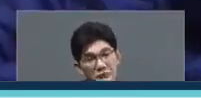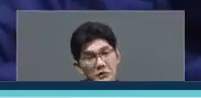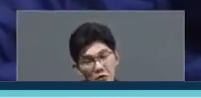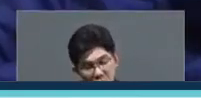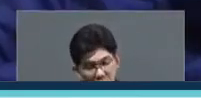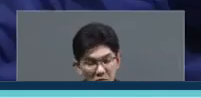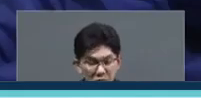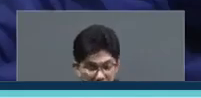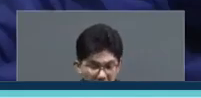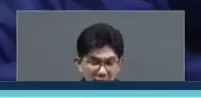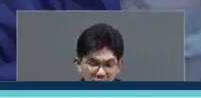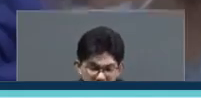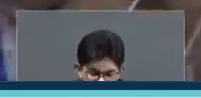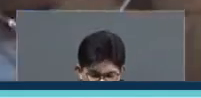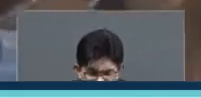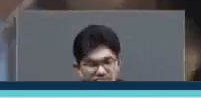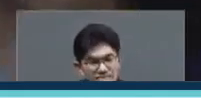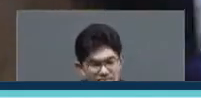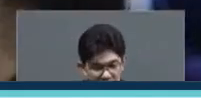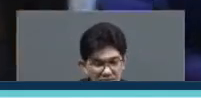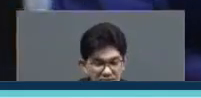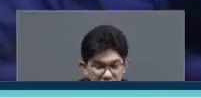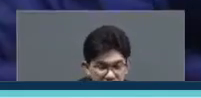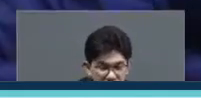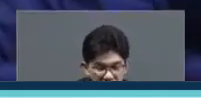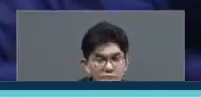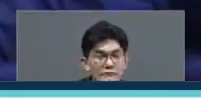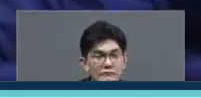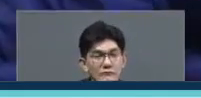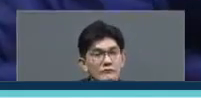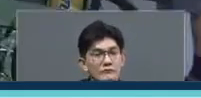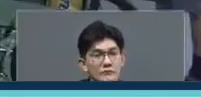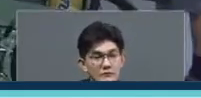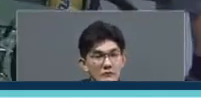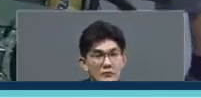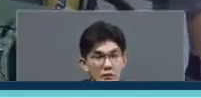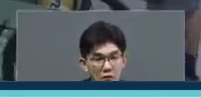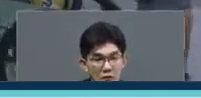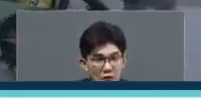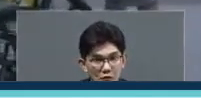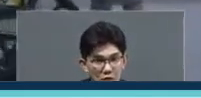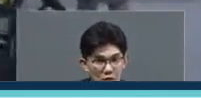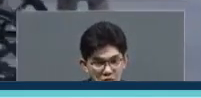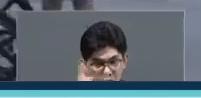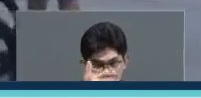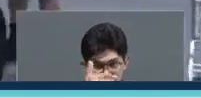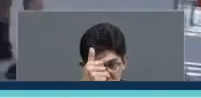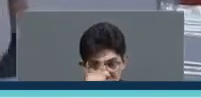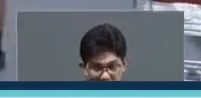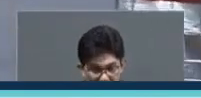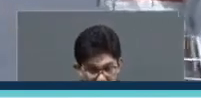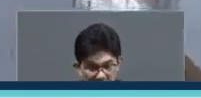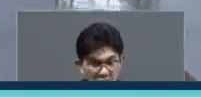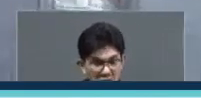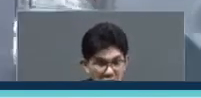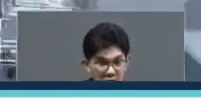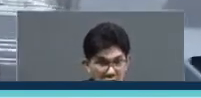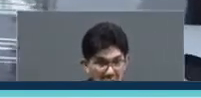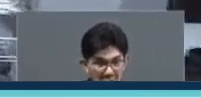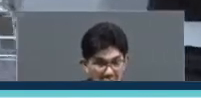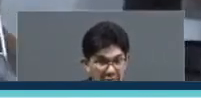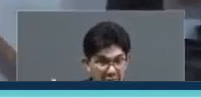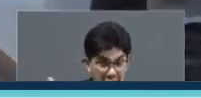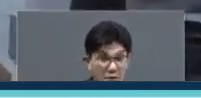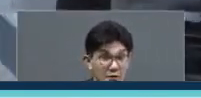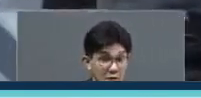ที่มีชื่อเสียงรวมถึงการจัดจำหน่ายอาหารจากร้านต่างๆทั่วประเทศระหว่างวันที่10-18สิงหาค